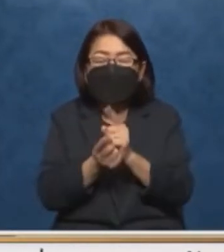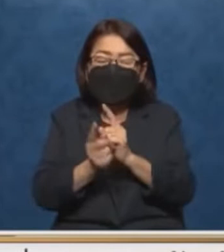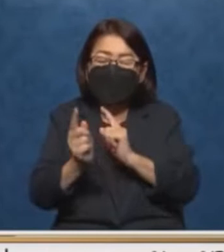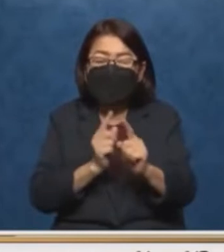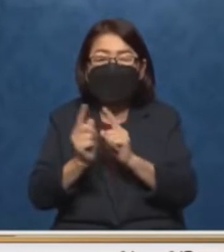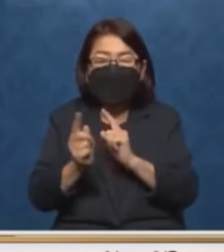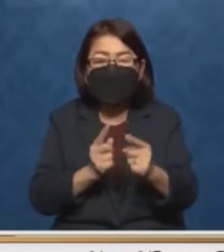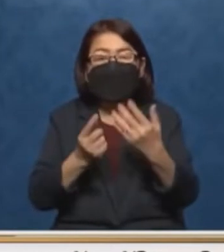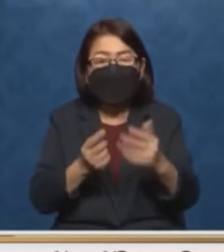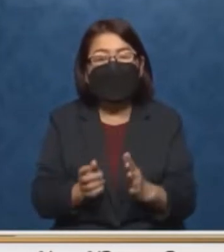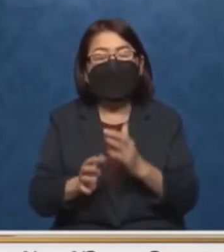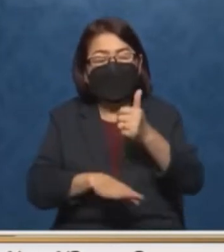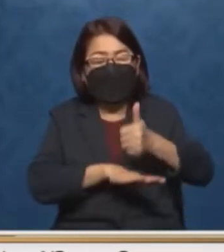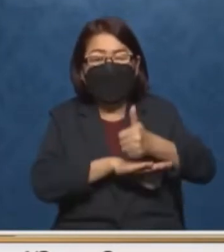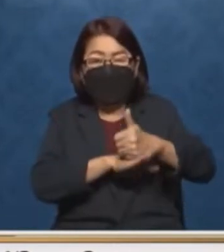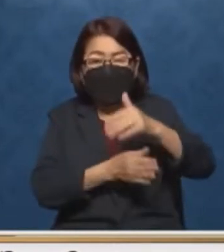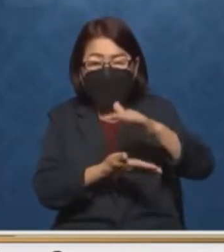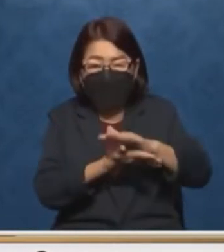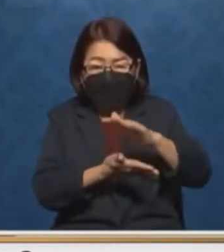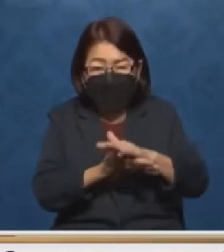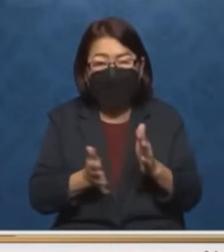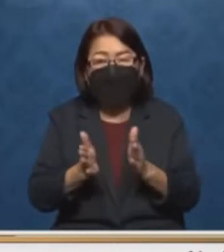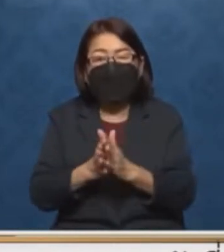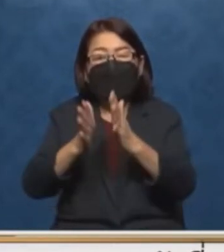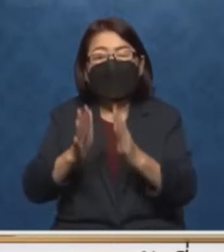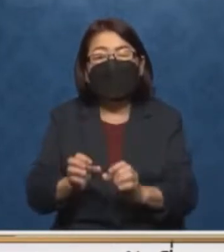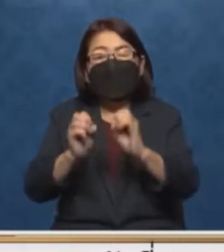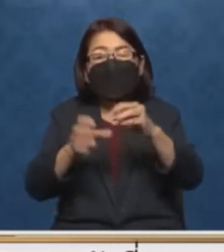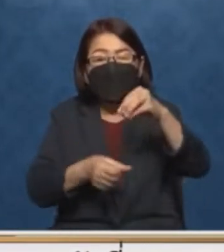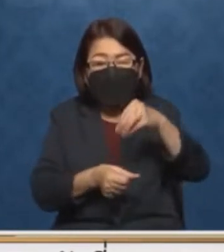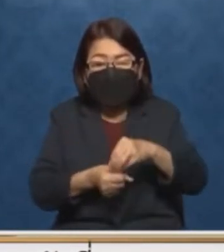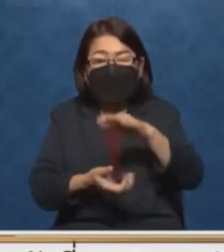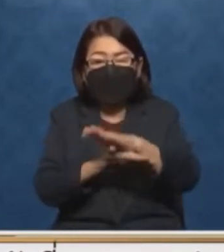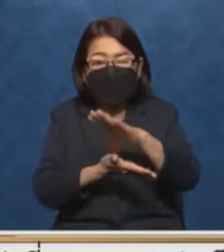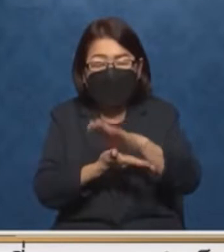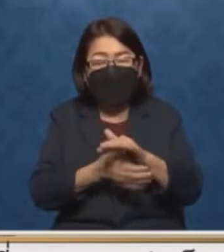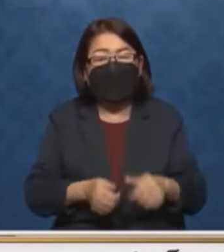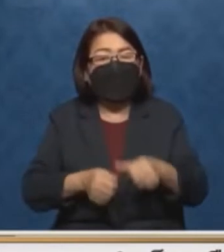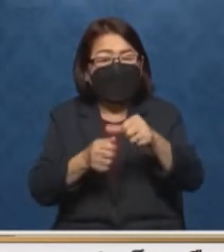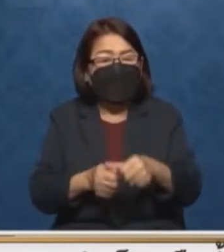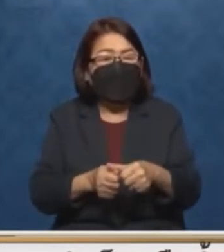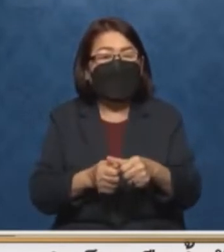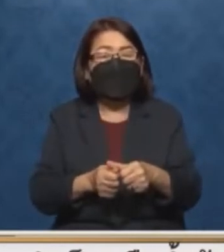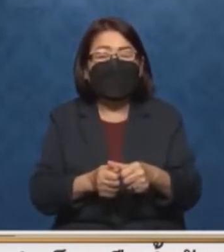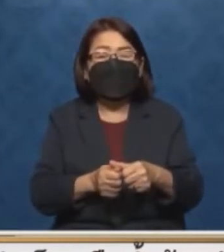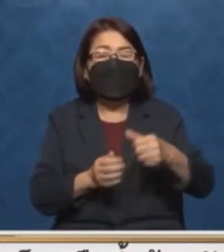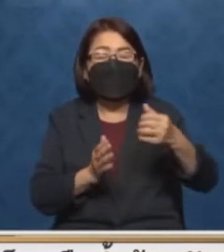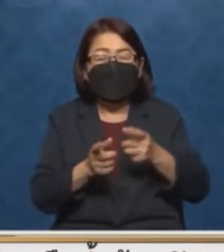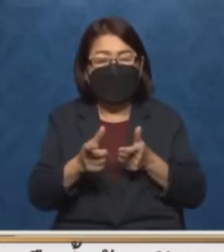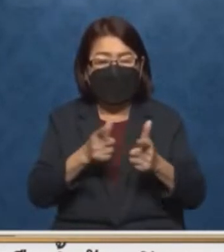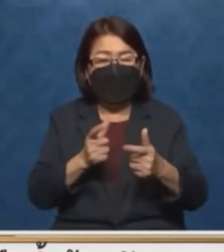บรรดาผู้บริหารและก็บุคลากรทางการศึกษามีทั้งจังหวัดเลยรวมถึง